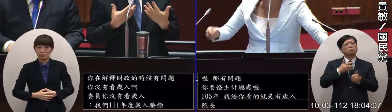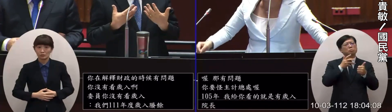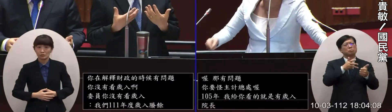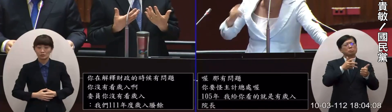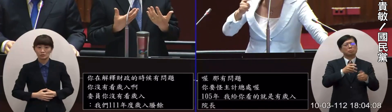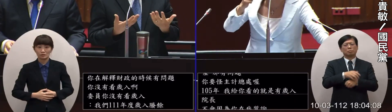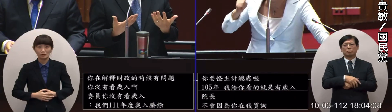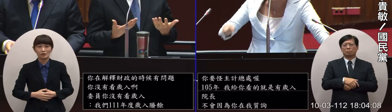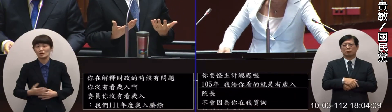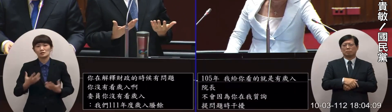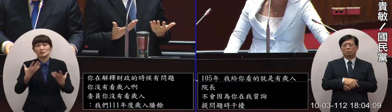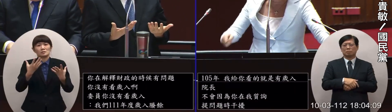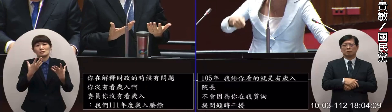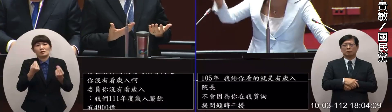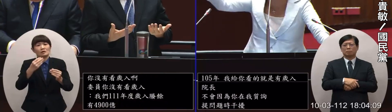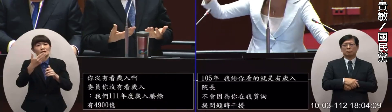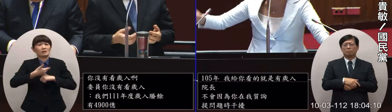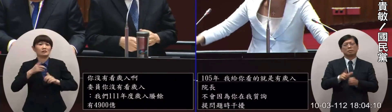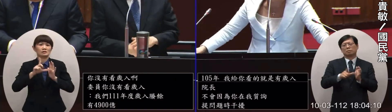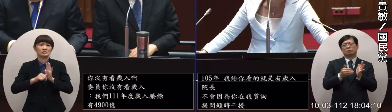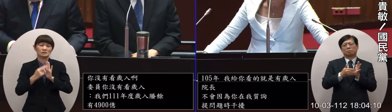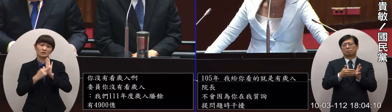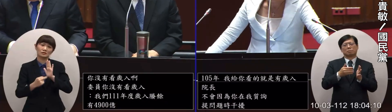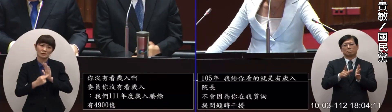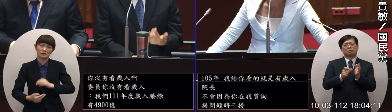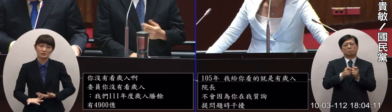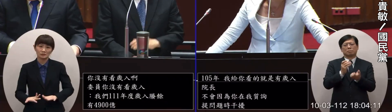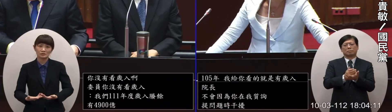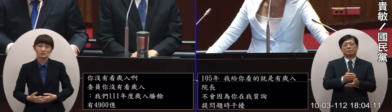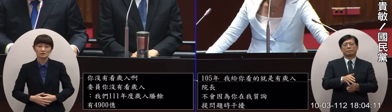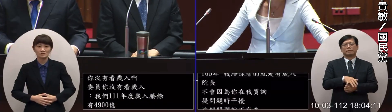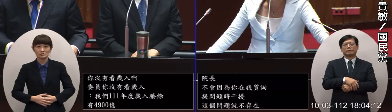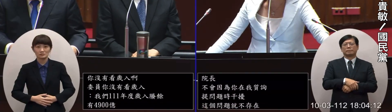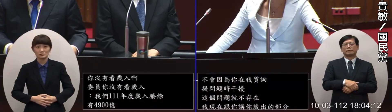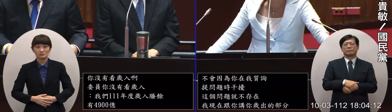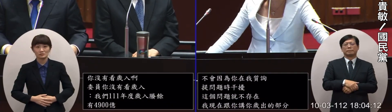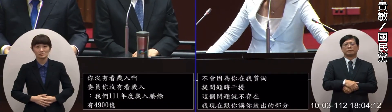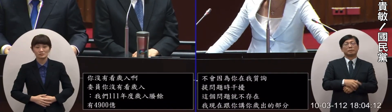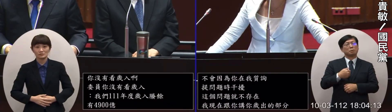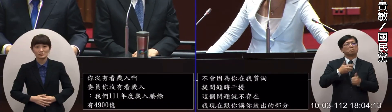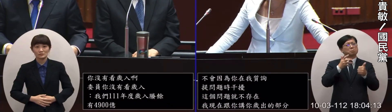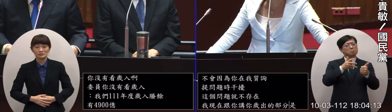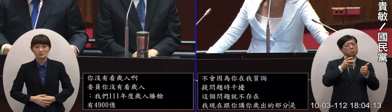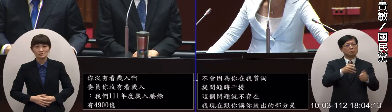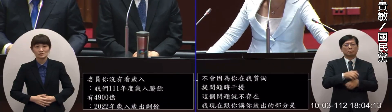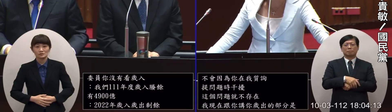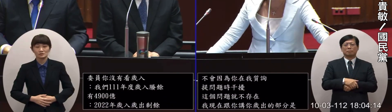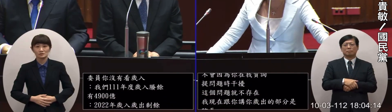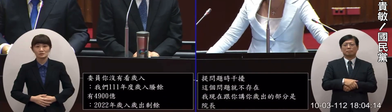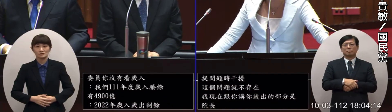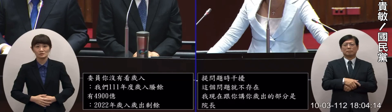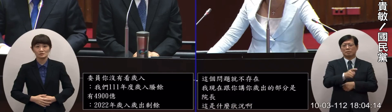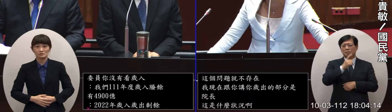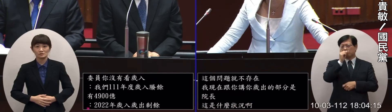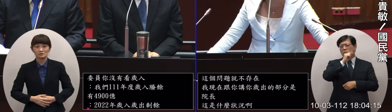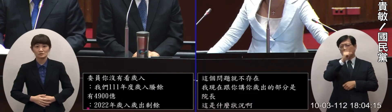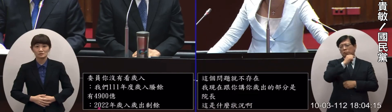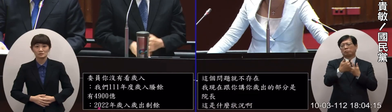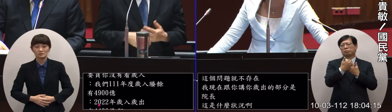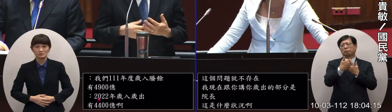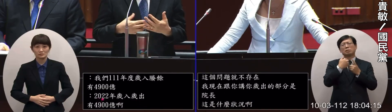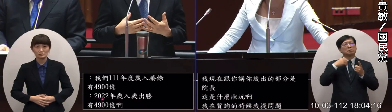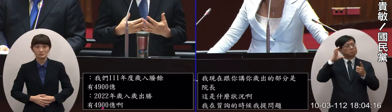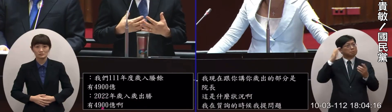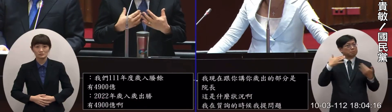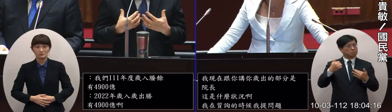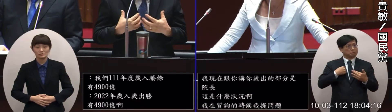询的时候，我提问题，时间暂停。 好， 我在提问题的时候，然后你一直在讲，那你听得懂